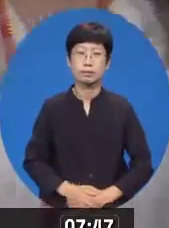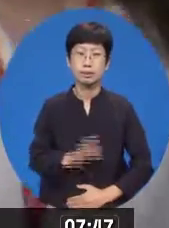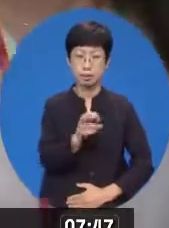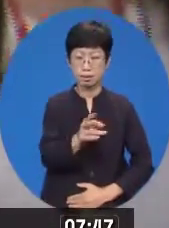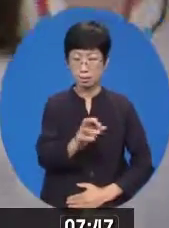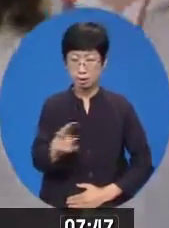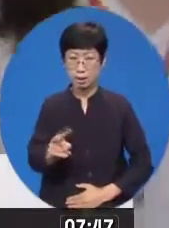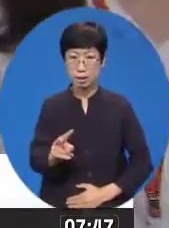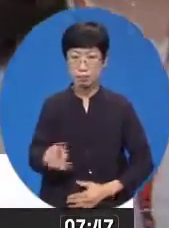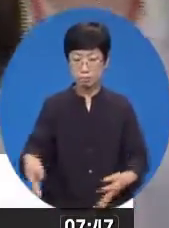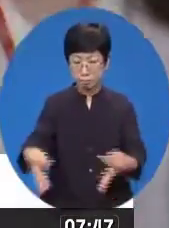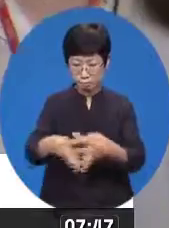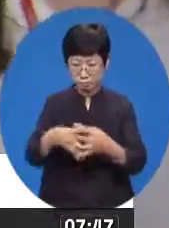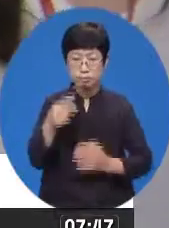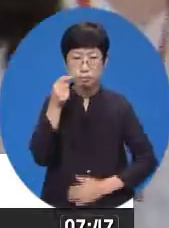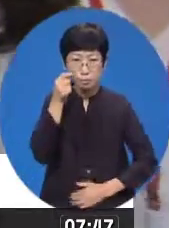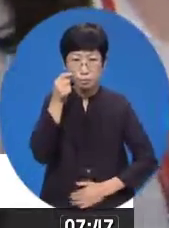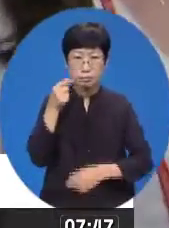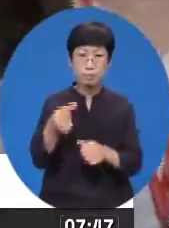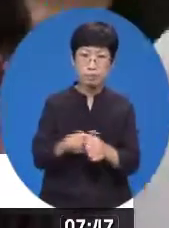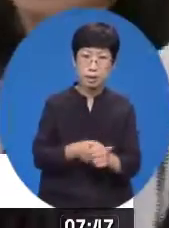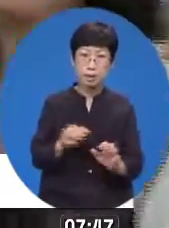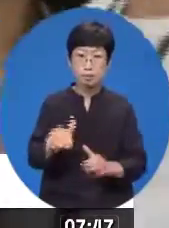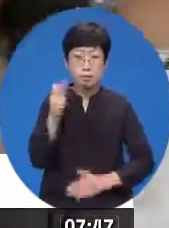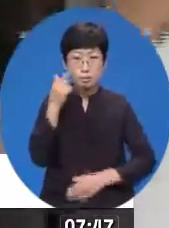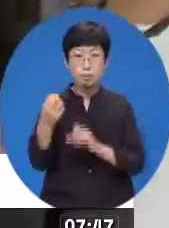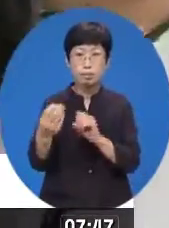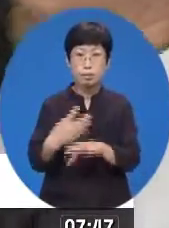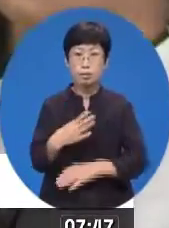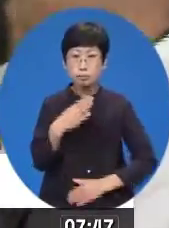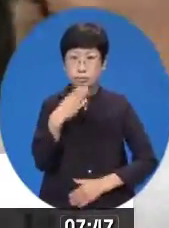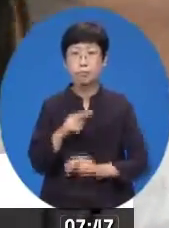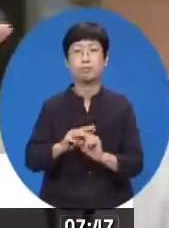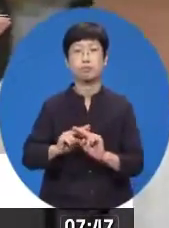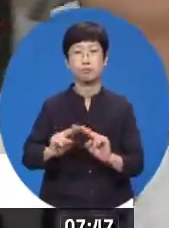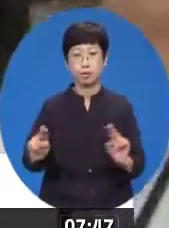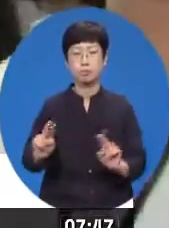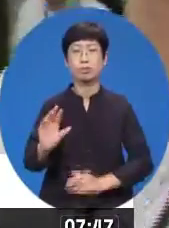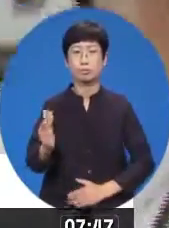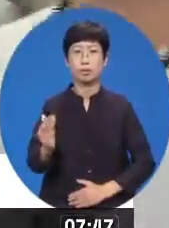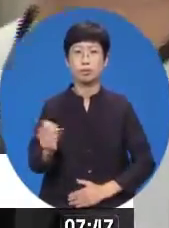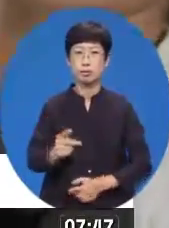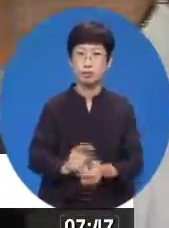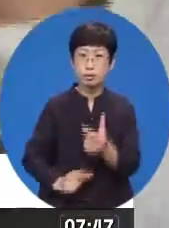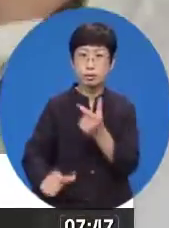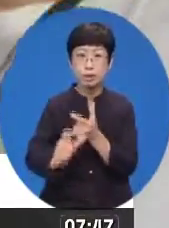여야가 접점을 찾지 못하면서 오늘 청문회가 사실상 무산됐을 뿐만 아니라